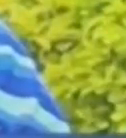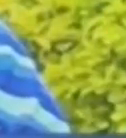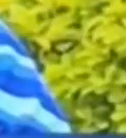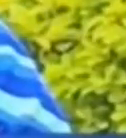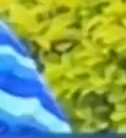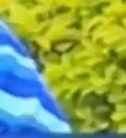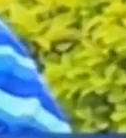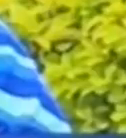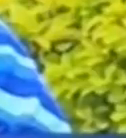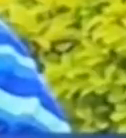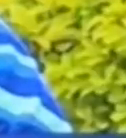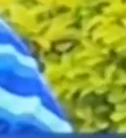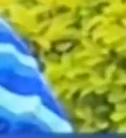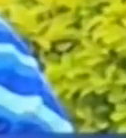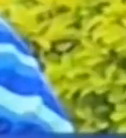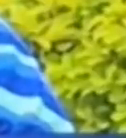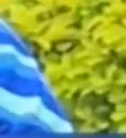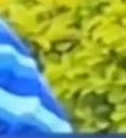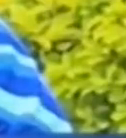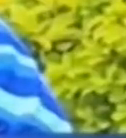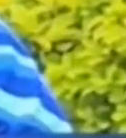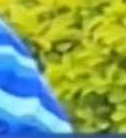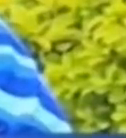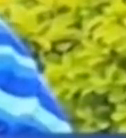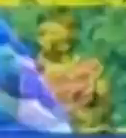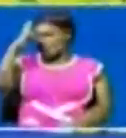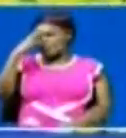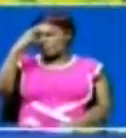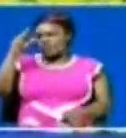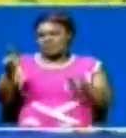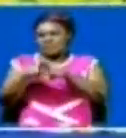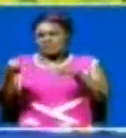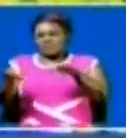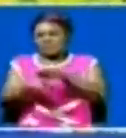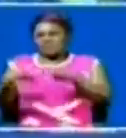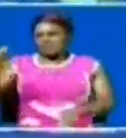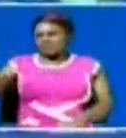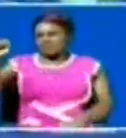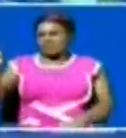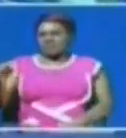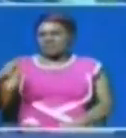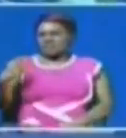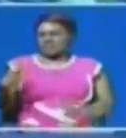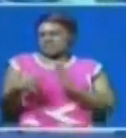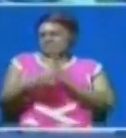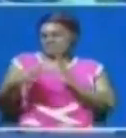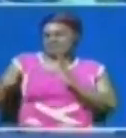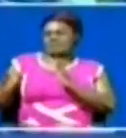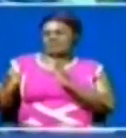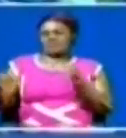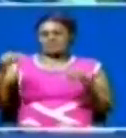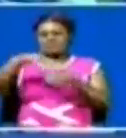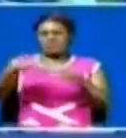meya wa Nakuru na vile vile amekuwa mbunge wa Rongai, amekuwa pia naibu wa waziri. Amekuwa ni mtu tajika sana katika